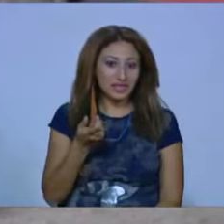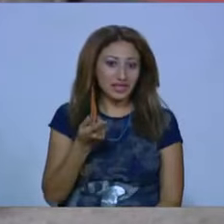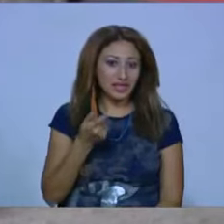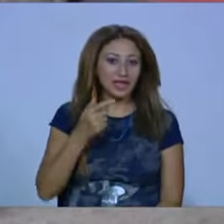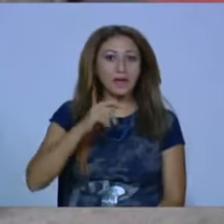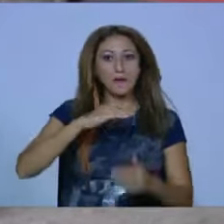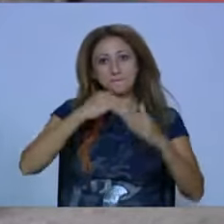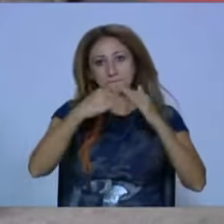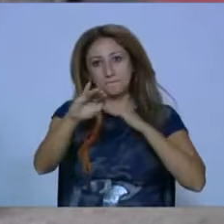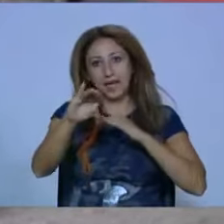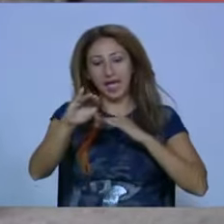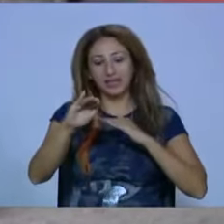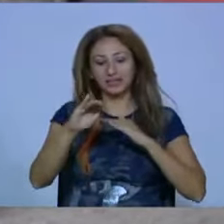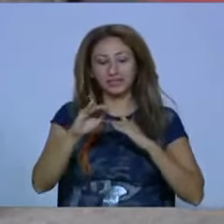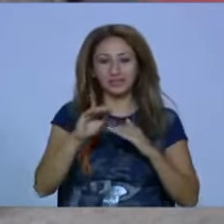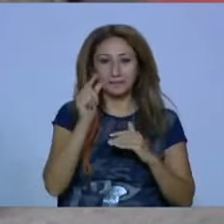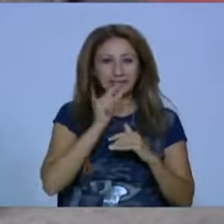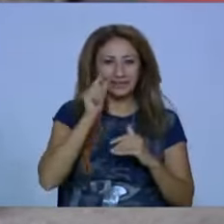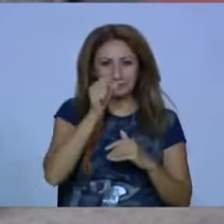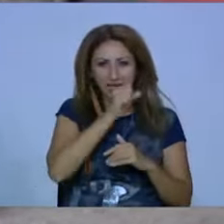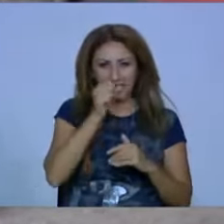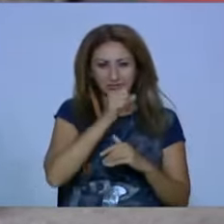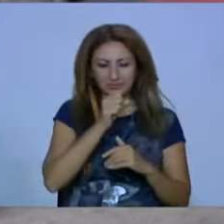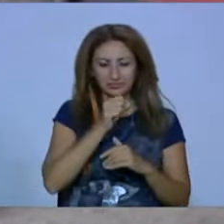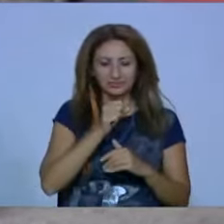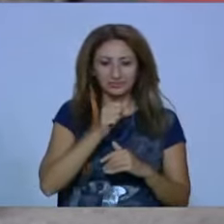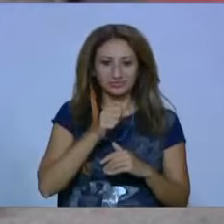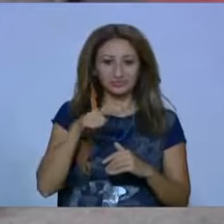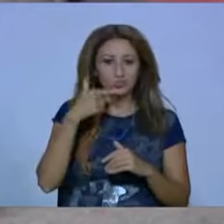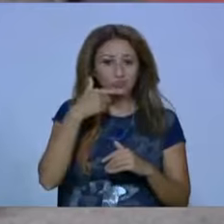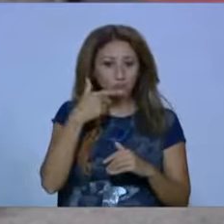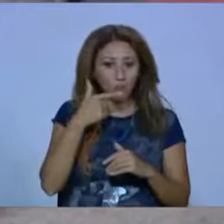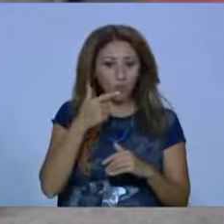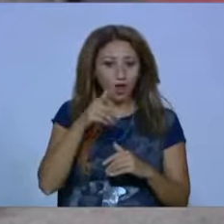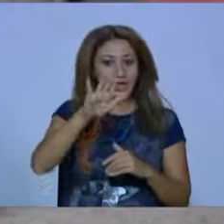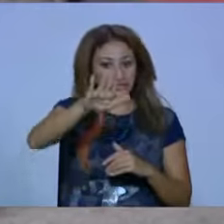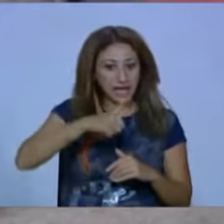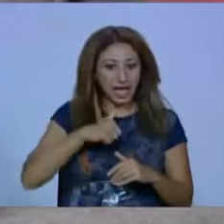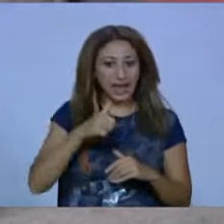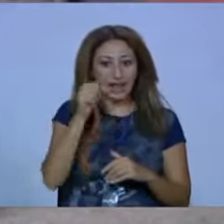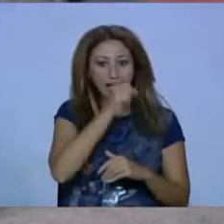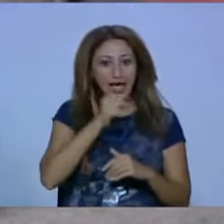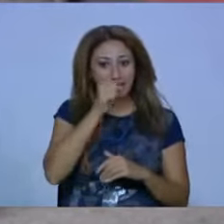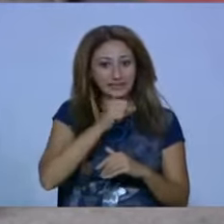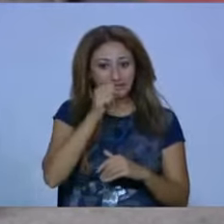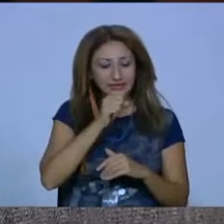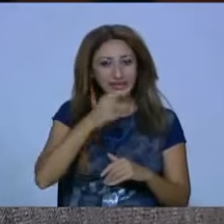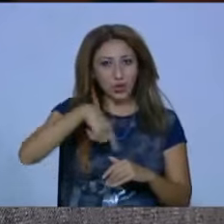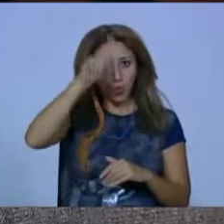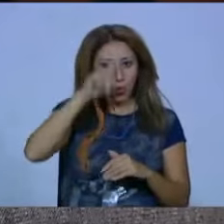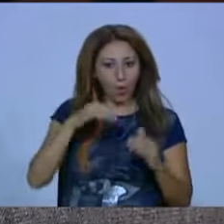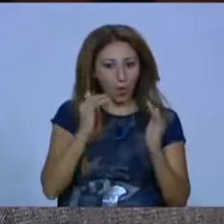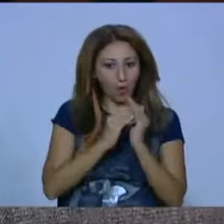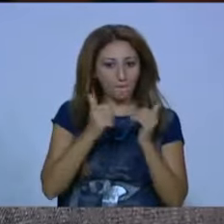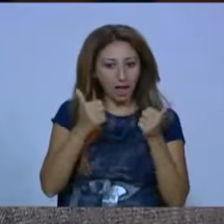راسلنا المنشد محمد يوسف راسلنا وطلب مننا انها يعني انها راحت وقضت معاه يوم ما شاء الله